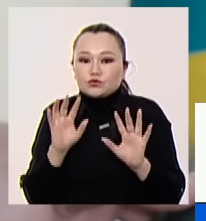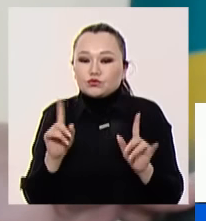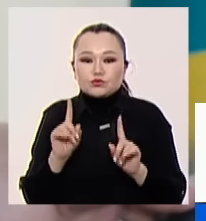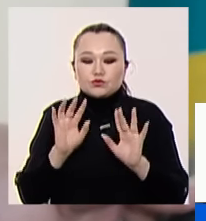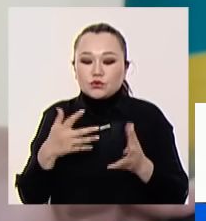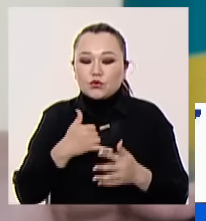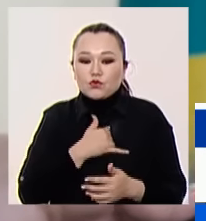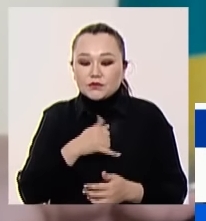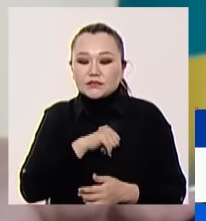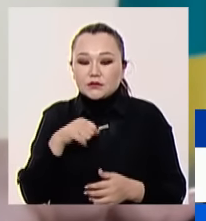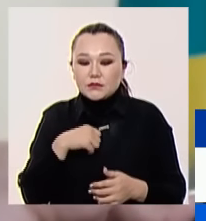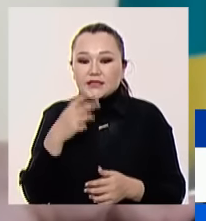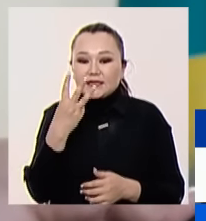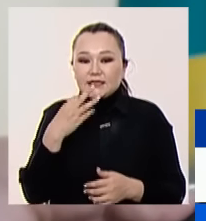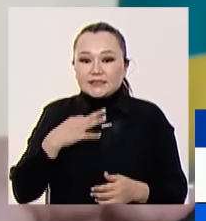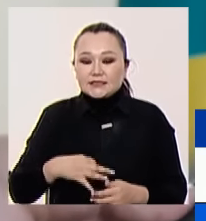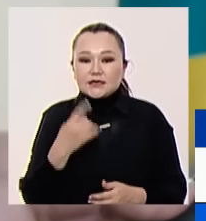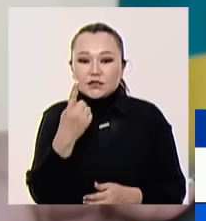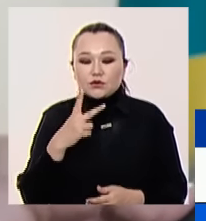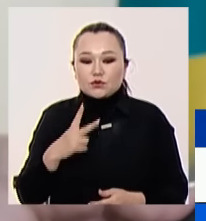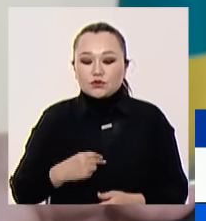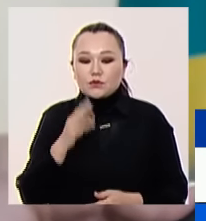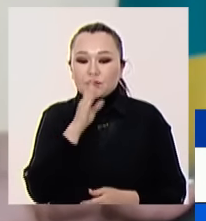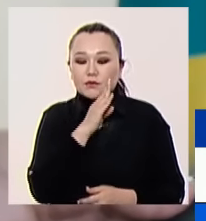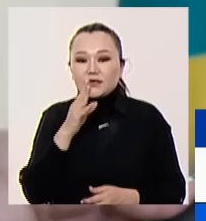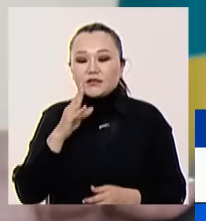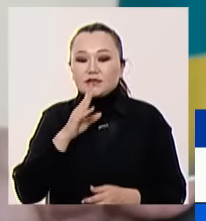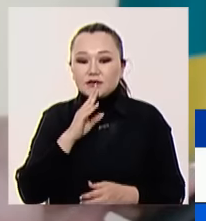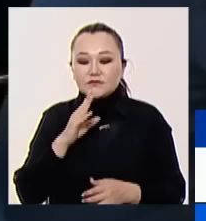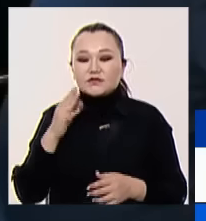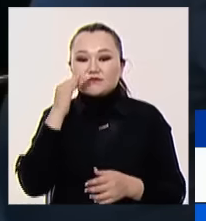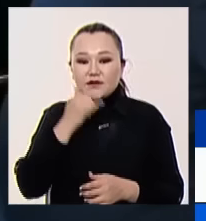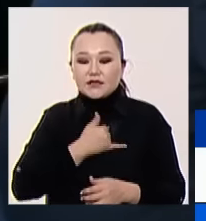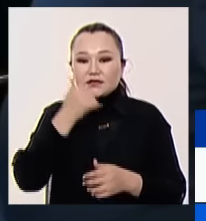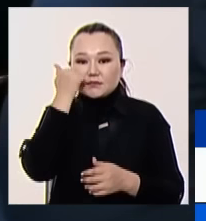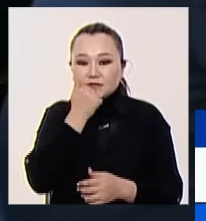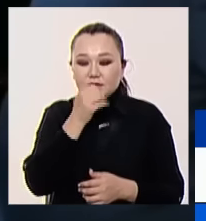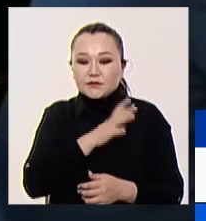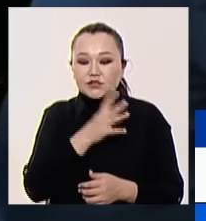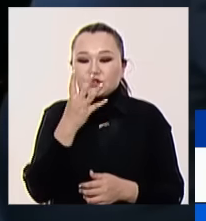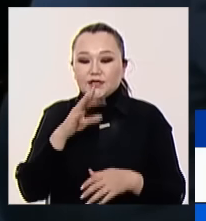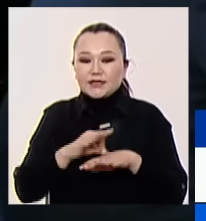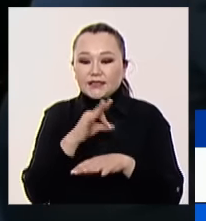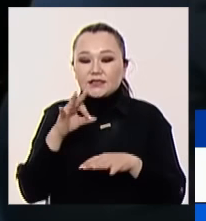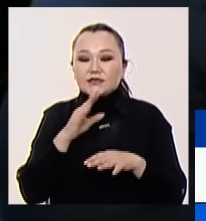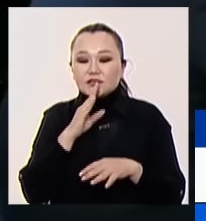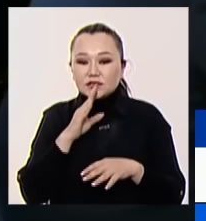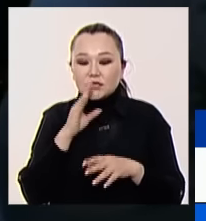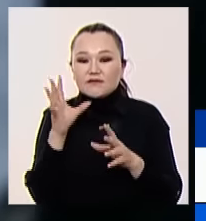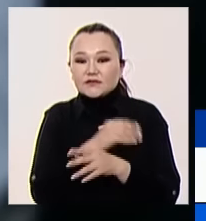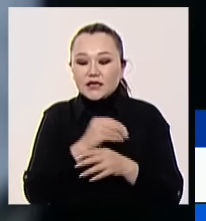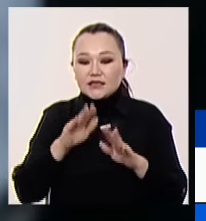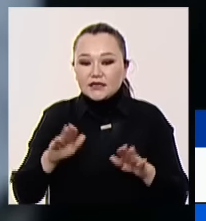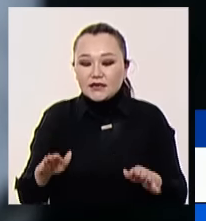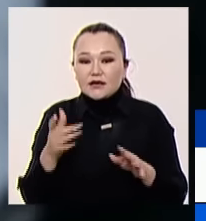У меня у самого 3 сына и 1 дочь. Мама девочки звонила, благодарила. Жена и 4 детей Сабита живут на съемной